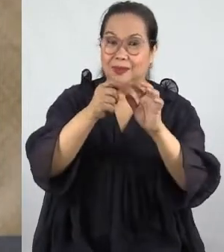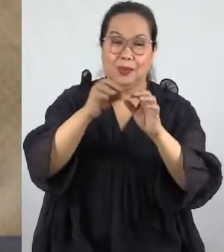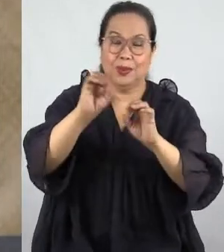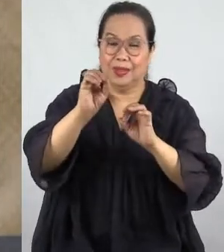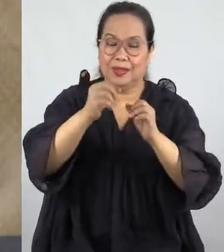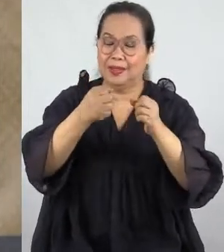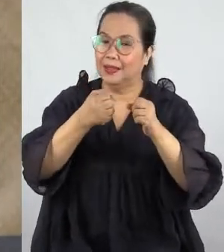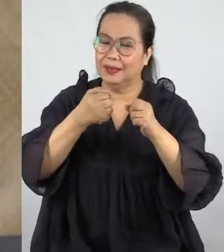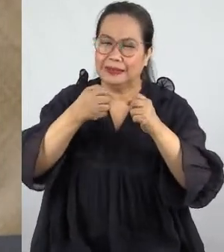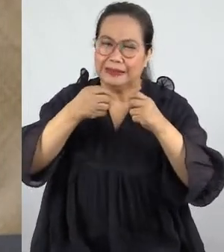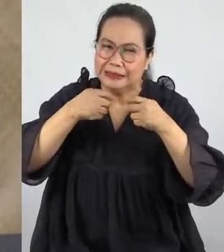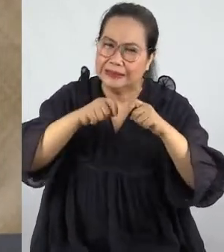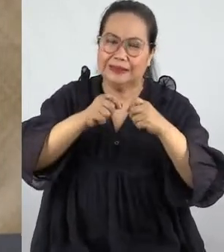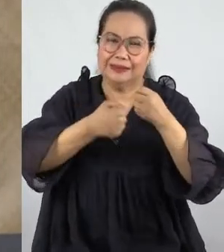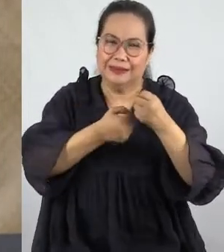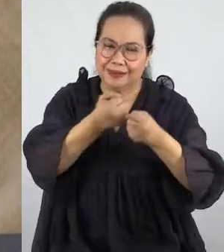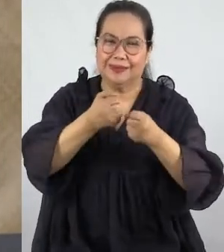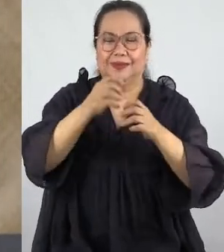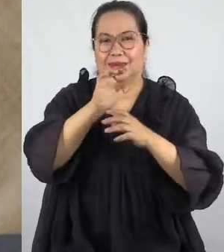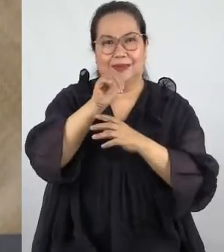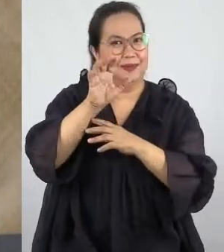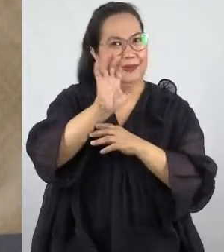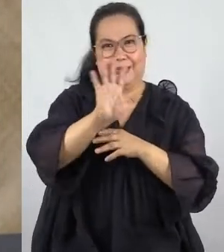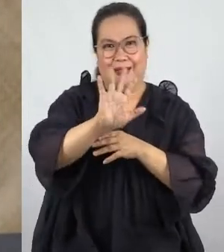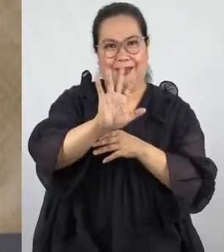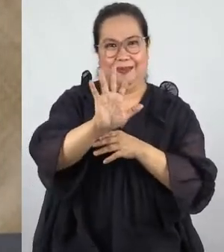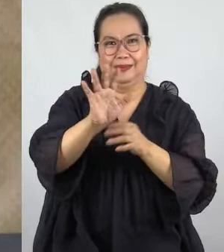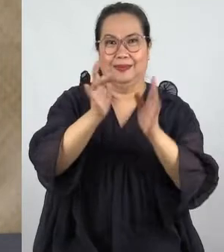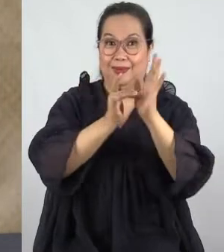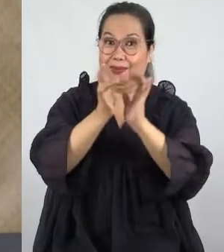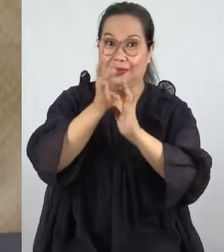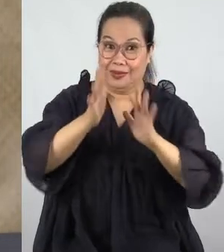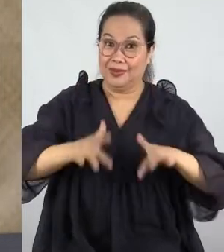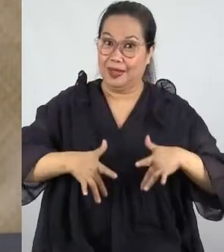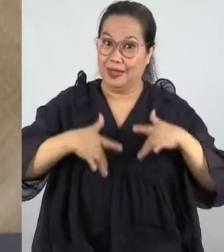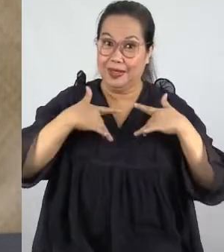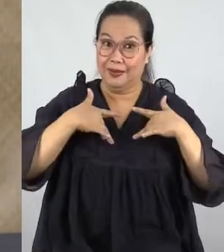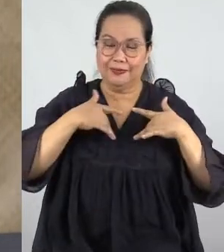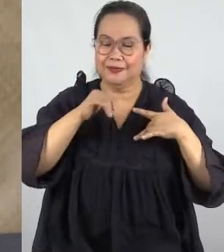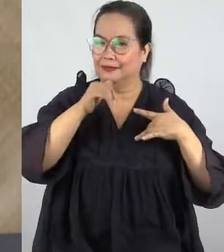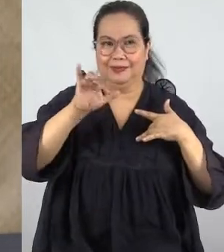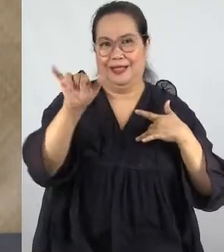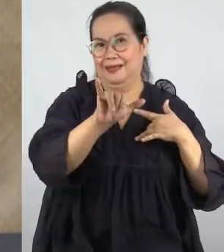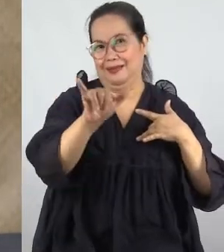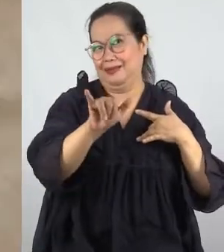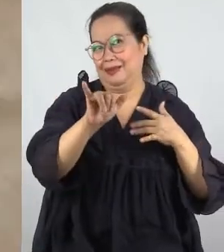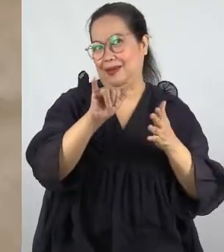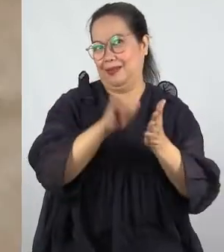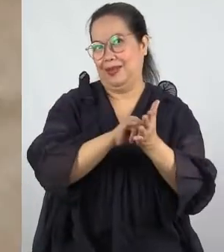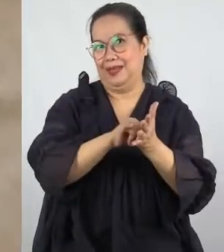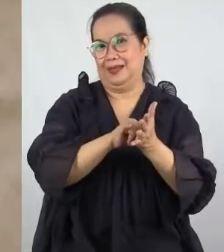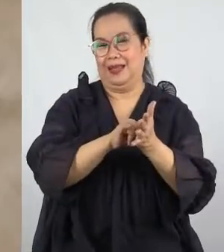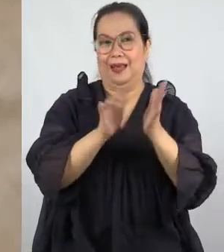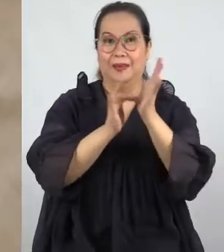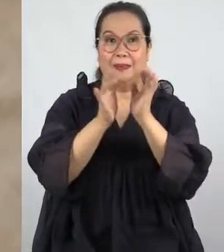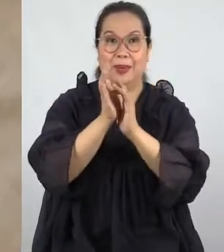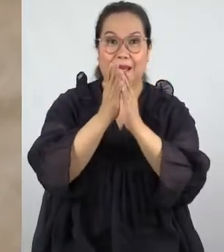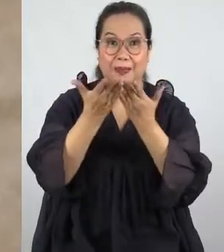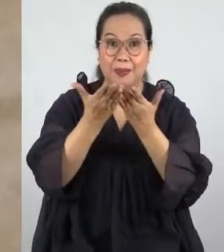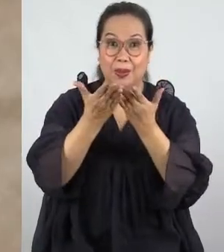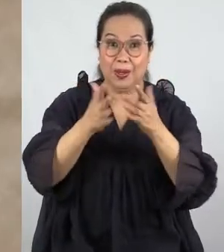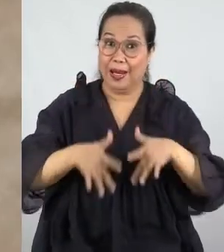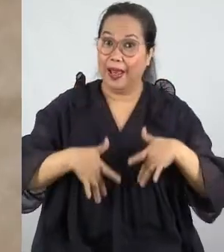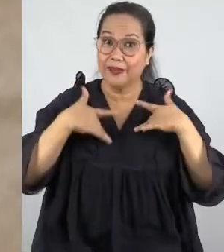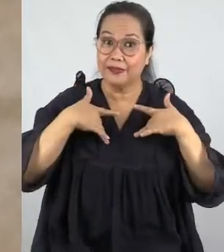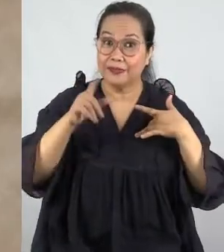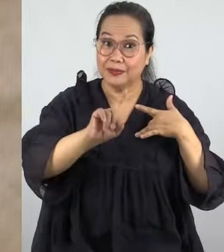pakikibaka. Hindi ganito ang buhay Kristiyano ayon sa Biblia. Ang buhay Kristiyano ayon